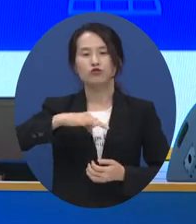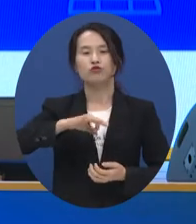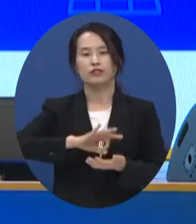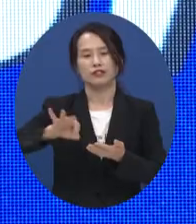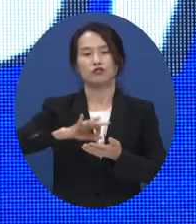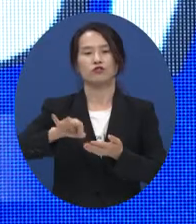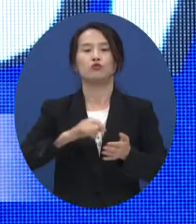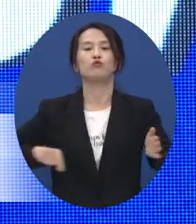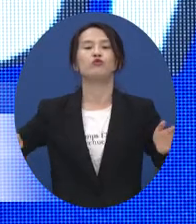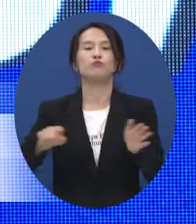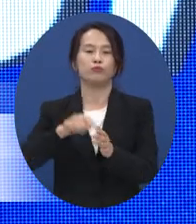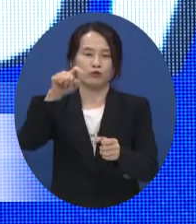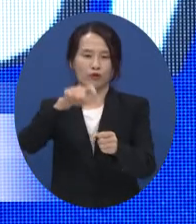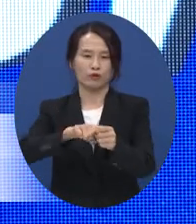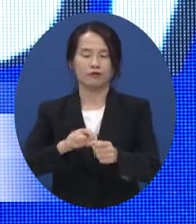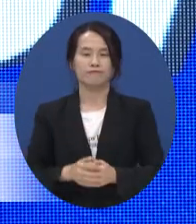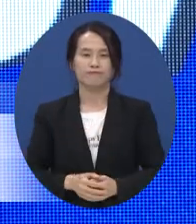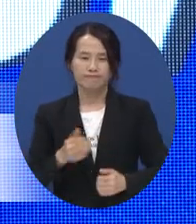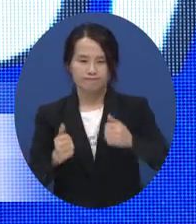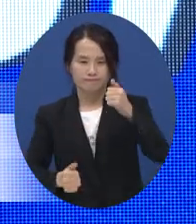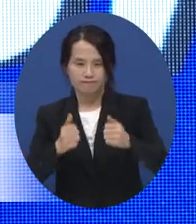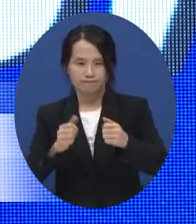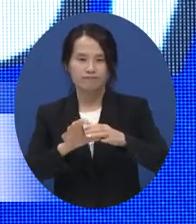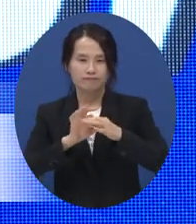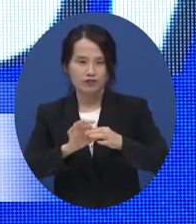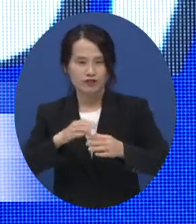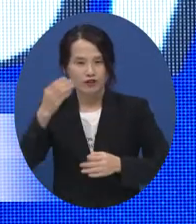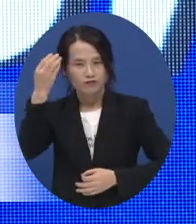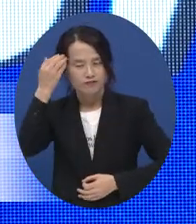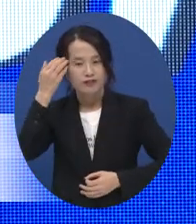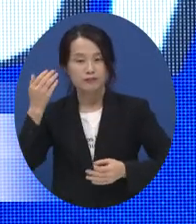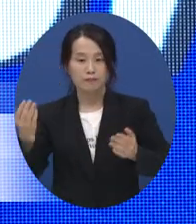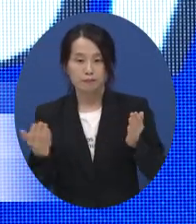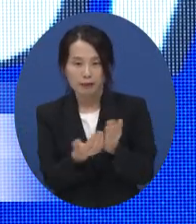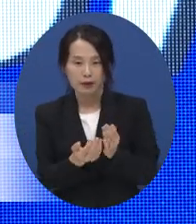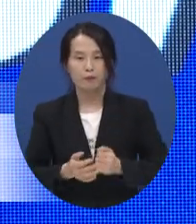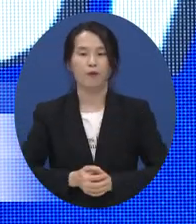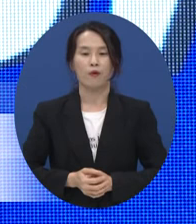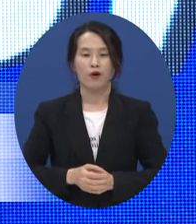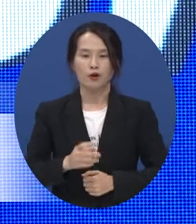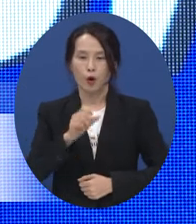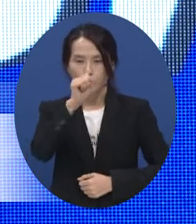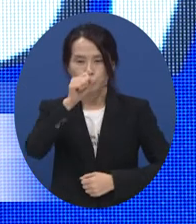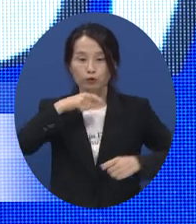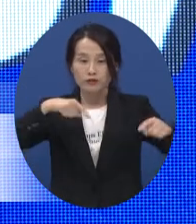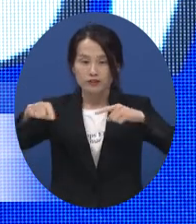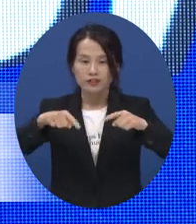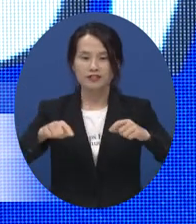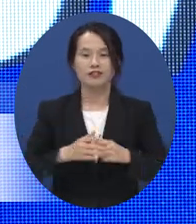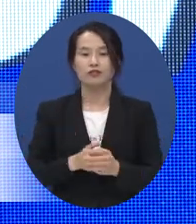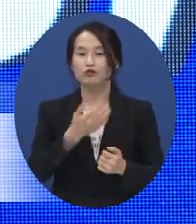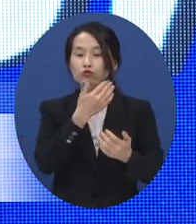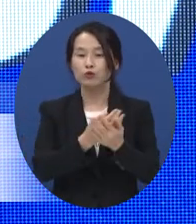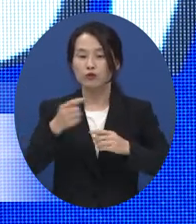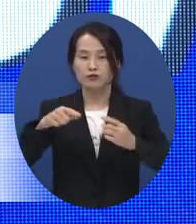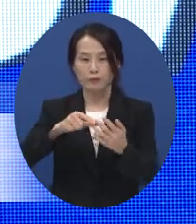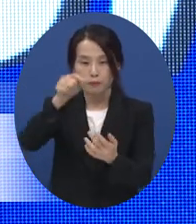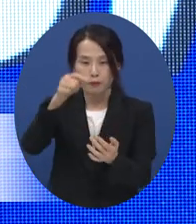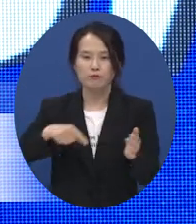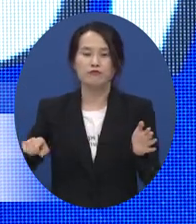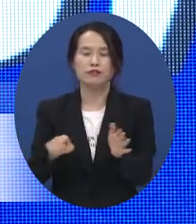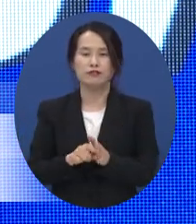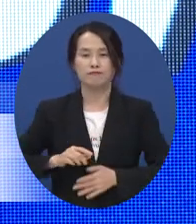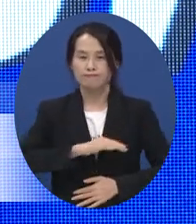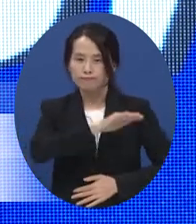취지입니다. 경쟁을 통해서 합리적이고 또 가성비 높은 정책들이 우리 경기 도정의 주요 정책으로 채택될 수